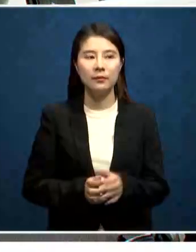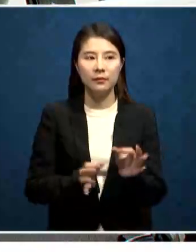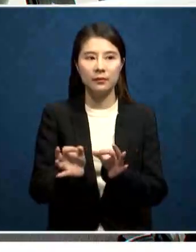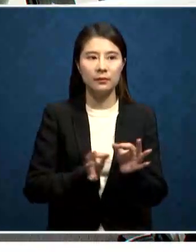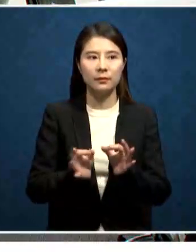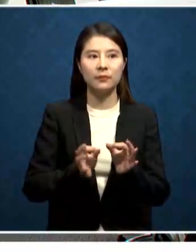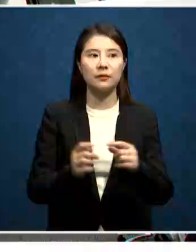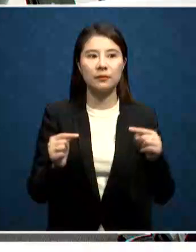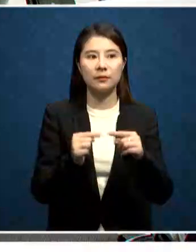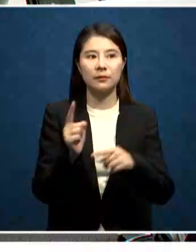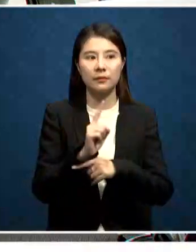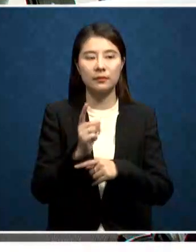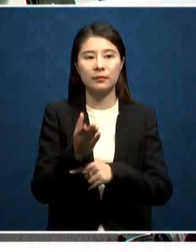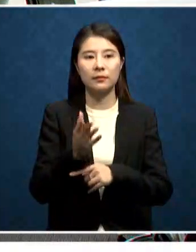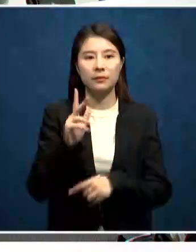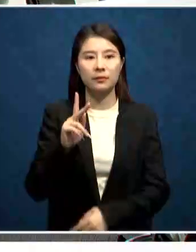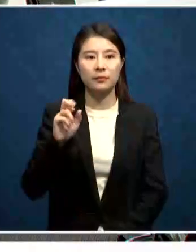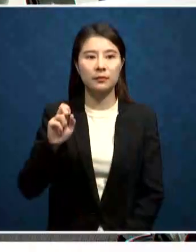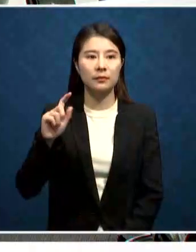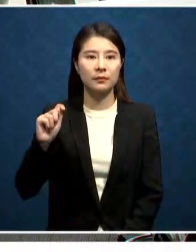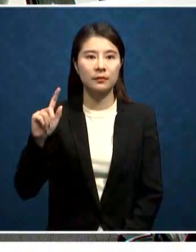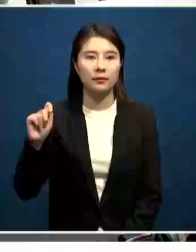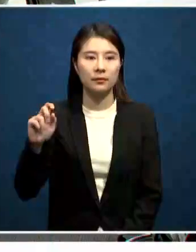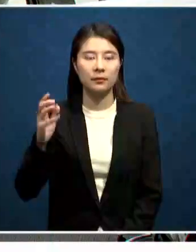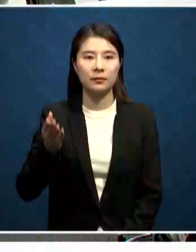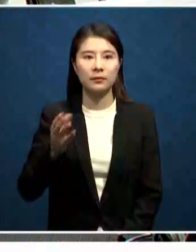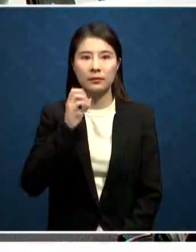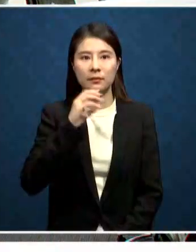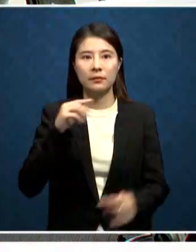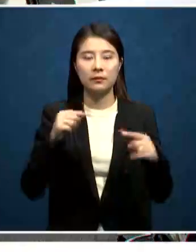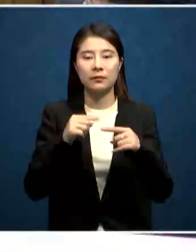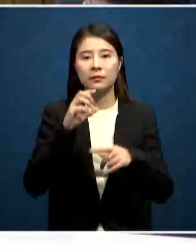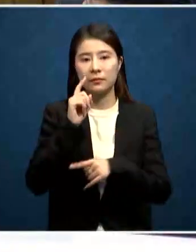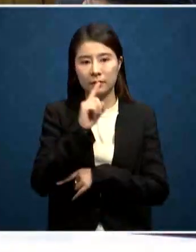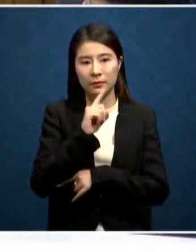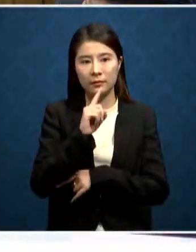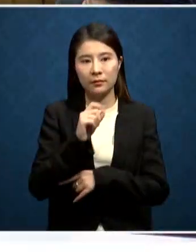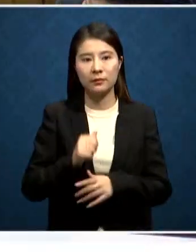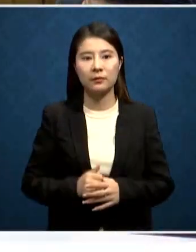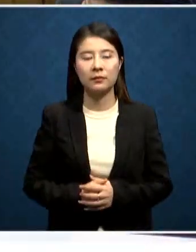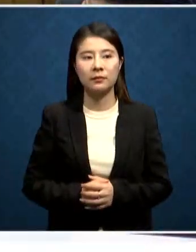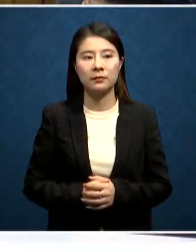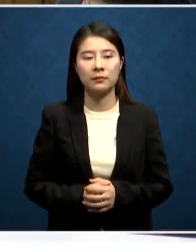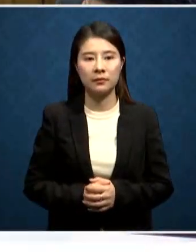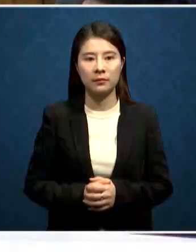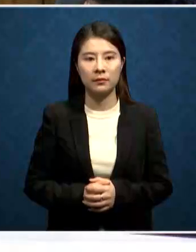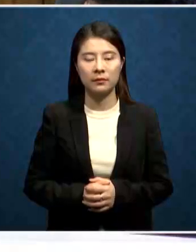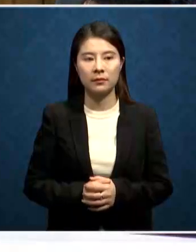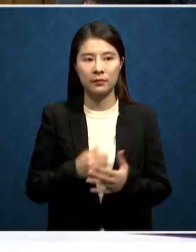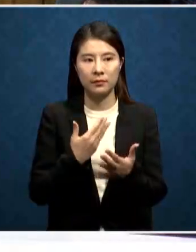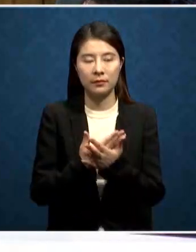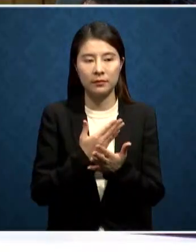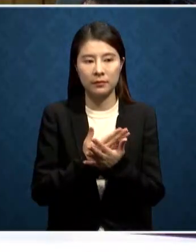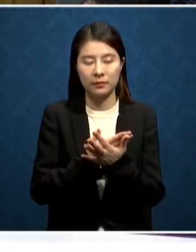คะตามที่ท่านท่านกิตตินะคะขออนุญาตเอ่ยนามนะคะที่ได้ตั้งข้อสังเกตนะคะในเรื่องของอ่าการแสดงเงินเหลือจ่ายของ